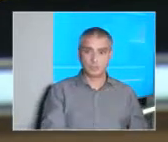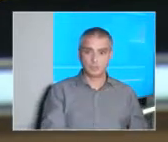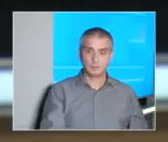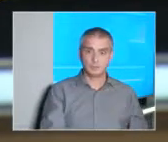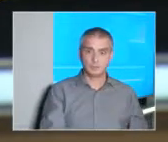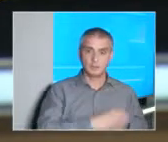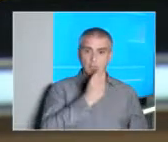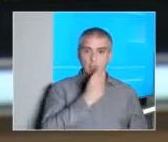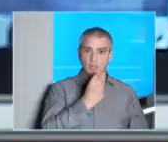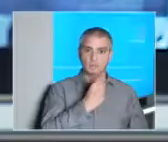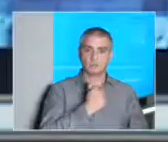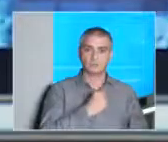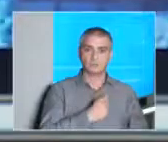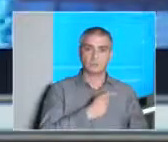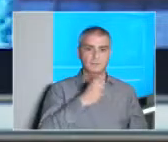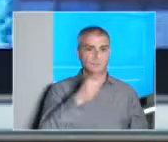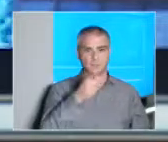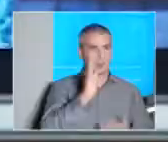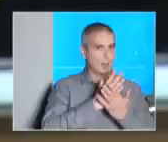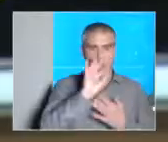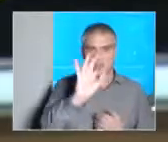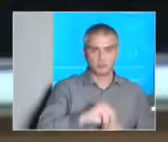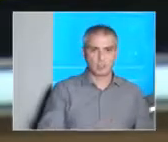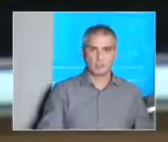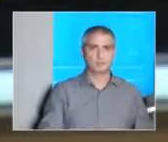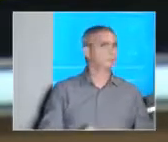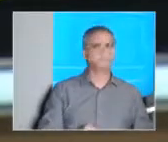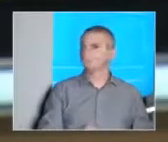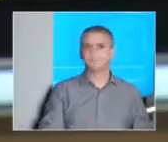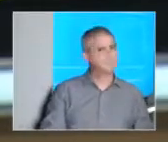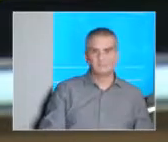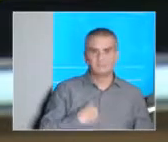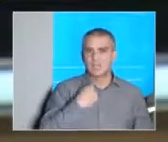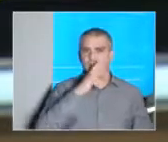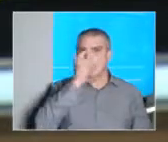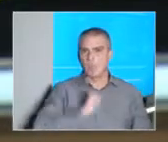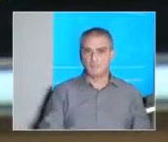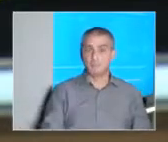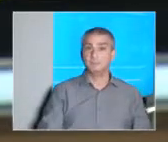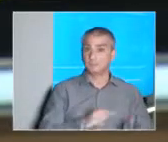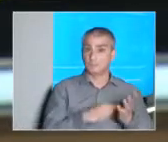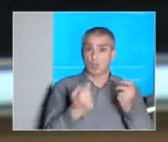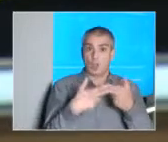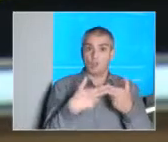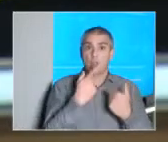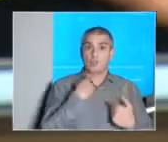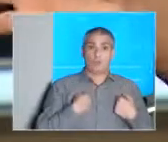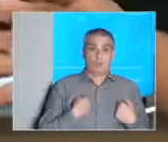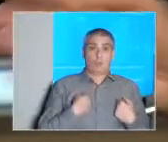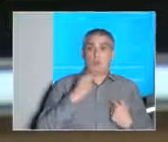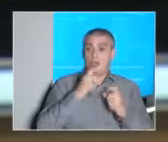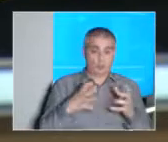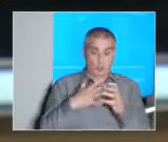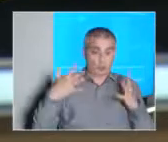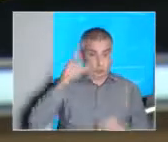שמת אותו בפרונט. עוד מעט, שנייה. אתה, זה הייתה החלטה שלך בקמפיין. אני שמתי אותו, לא. אני אגיד לך גם למה. כי עוד מעט תתחילו להגיד לי, אנשי